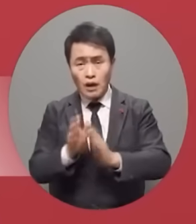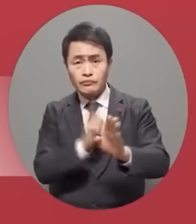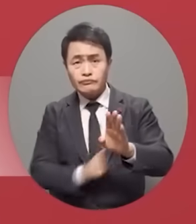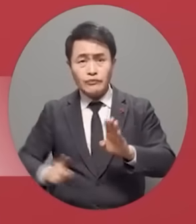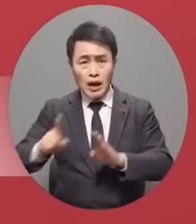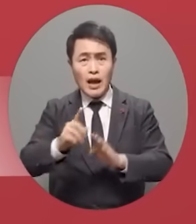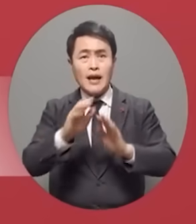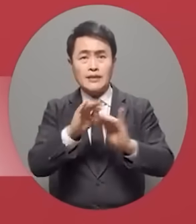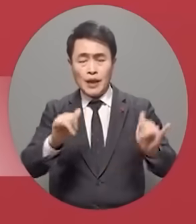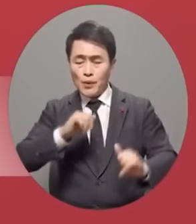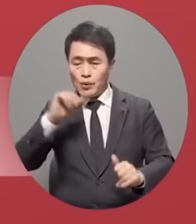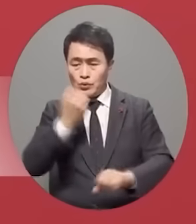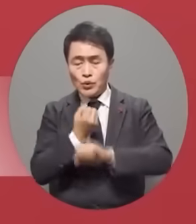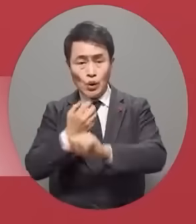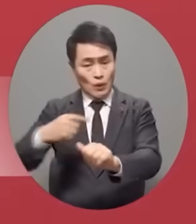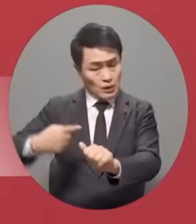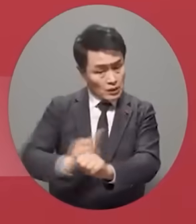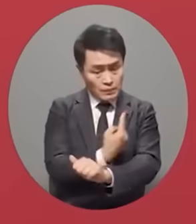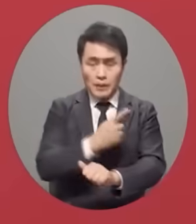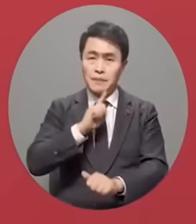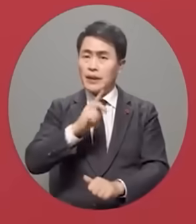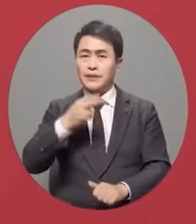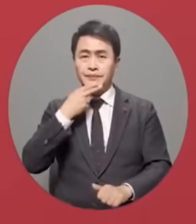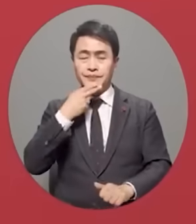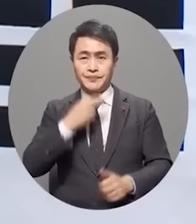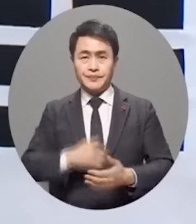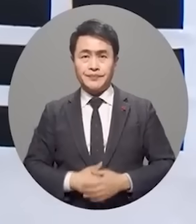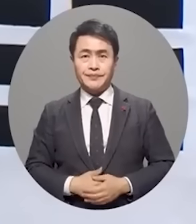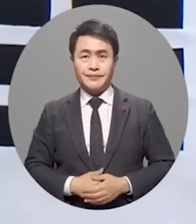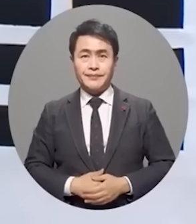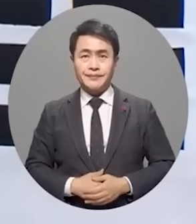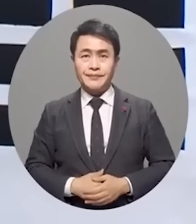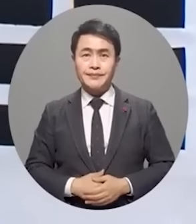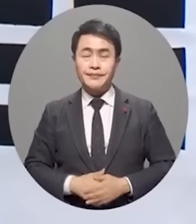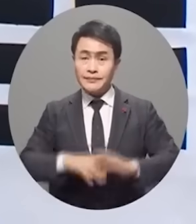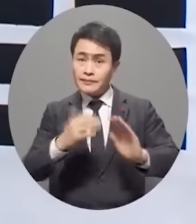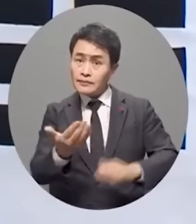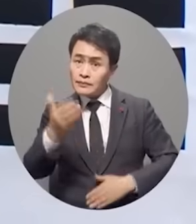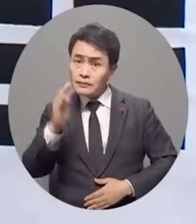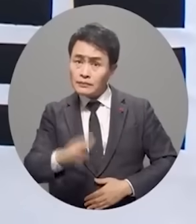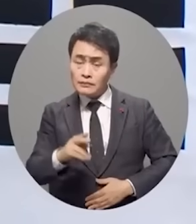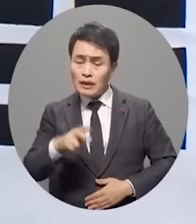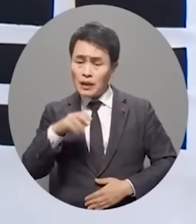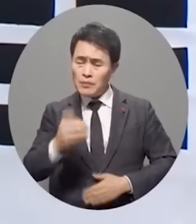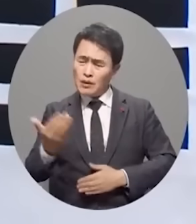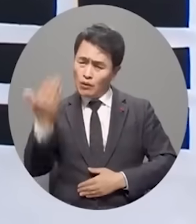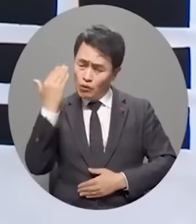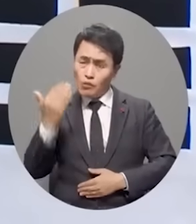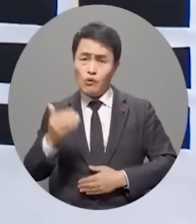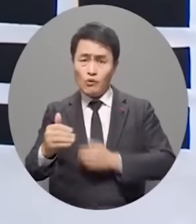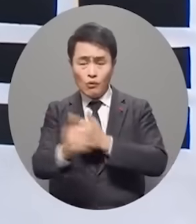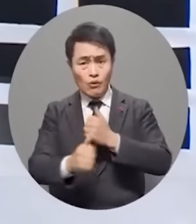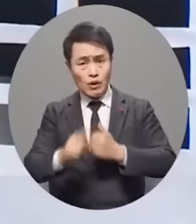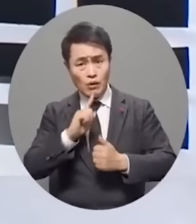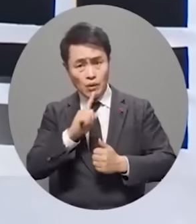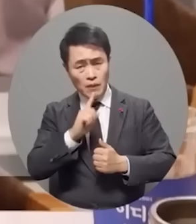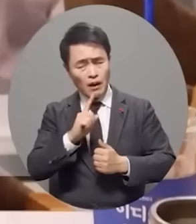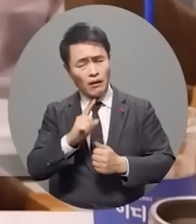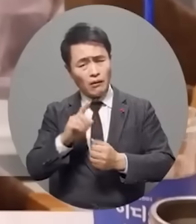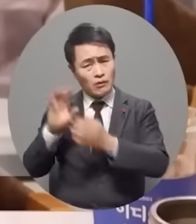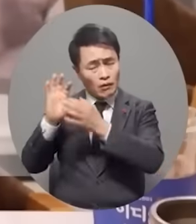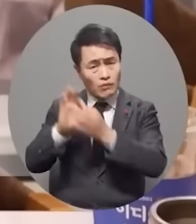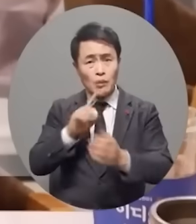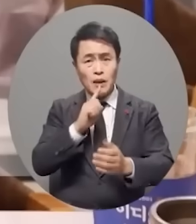앞장서실 분이라는 소개 외에 별다른 말은 보태지 않았습니다. 하지만 민 의원의 과거 언행은 연일 구설에 오르고